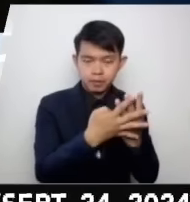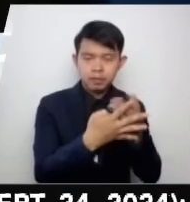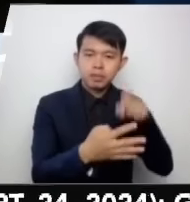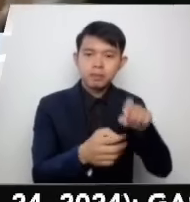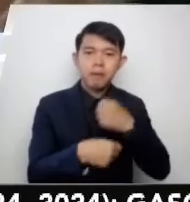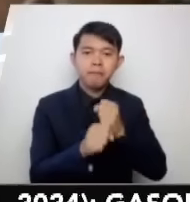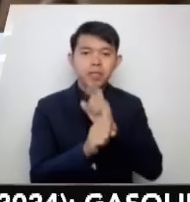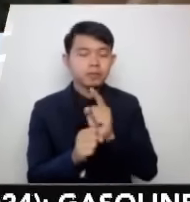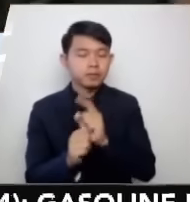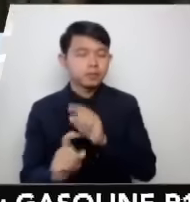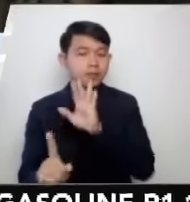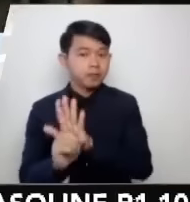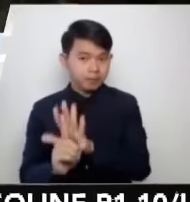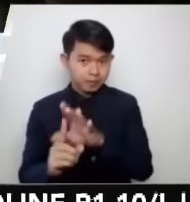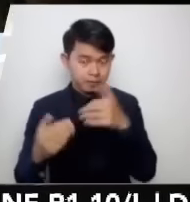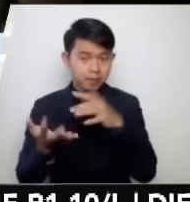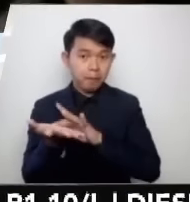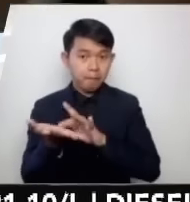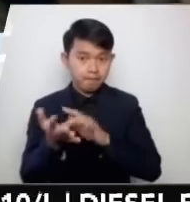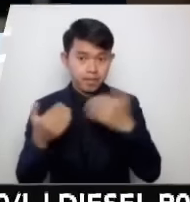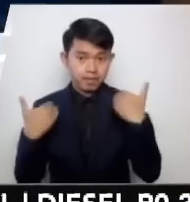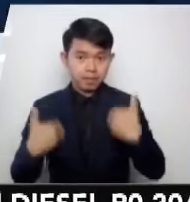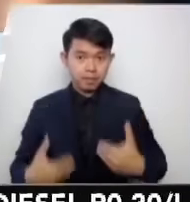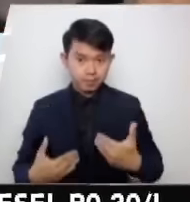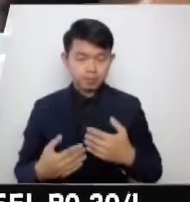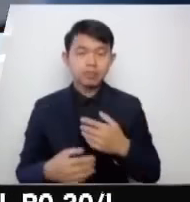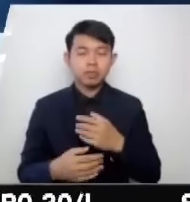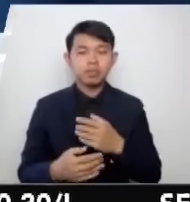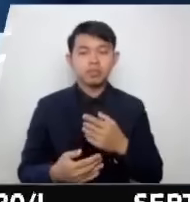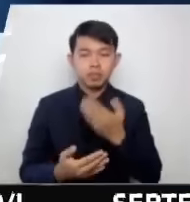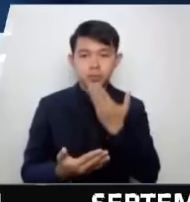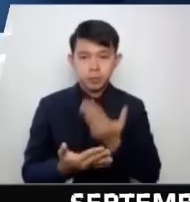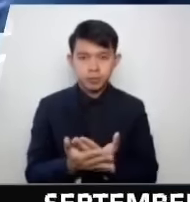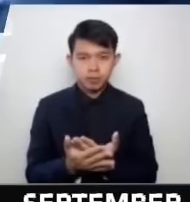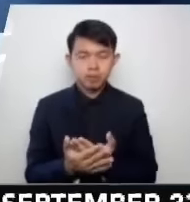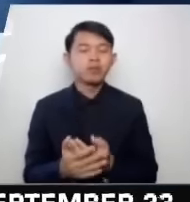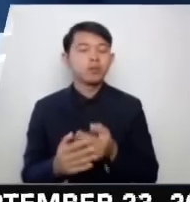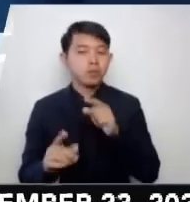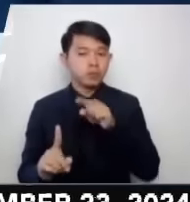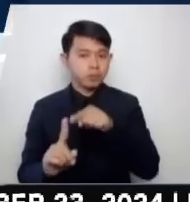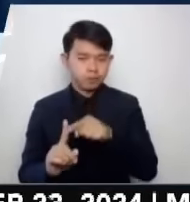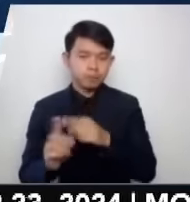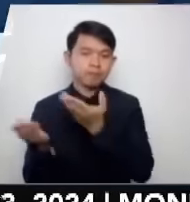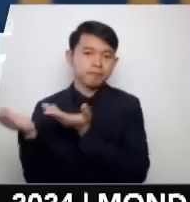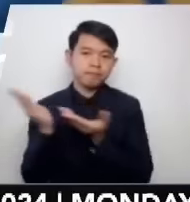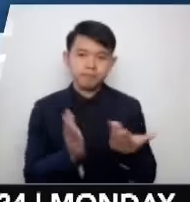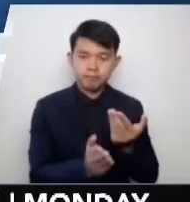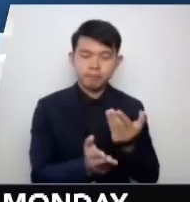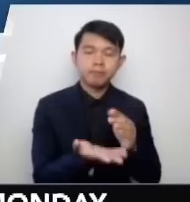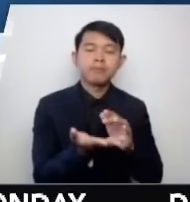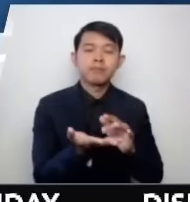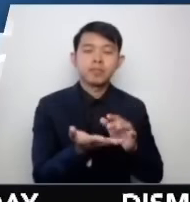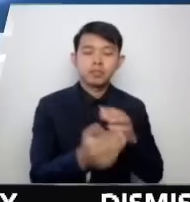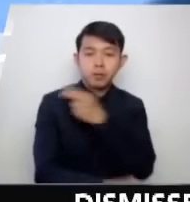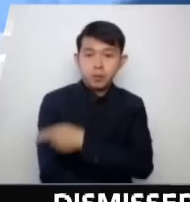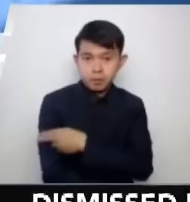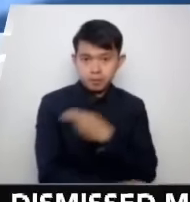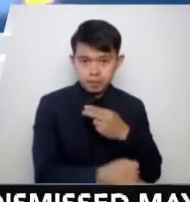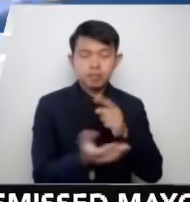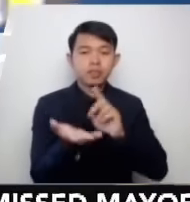ang gagawing paglipat ng piitan. Dinala sa PNP General Hospital si Go para sa medical exam na nagsimula pasado alas 8 naman ng